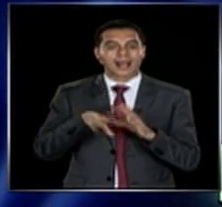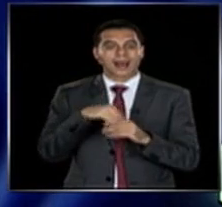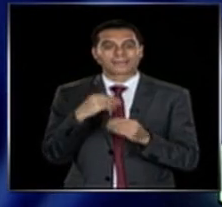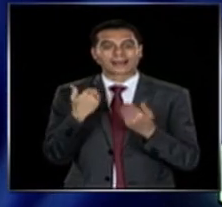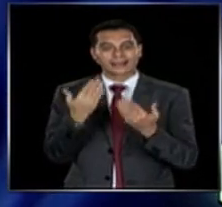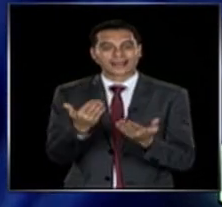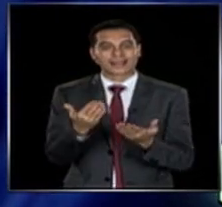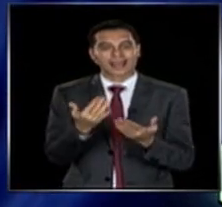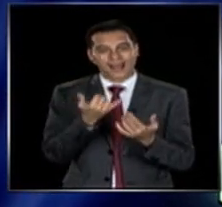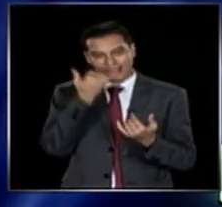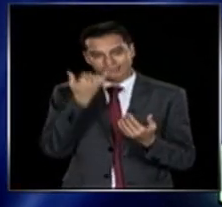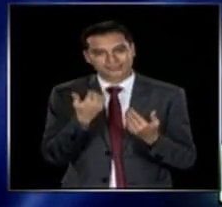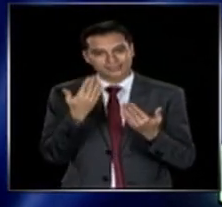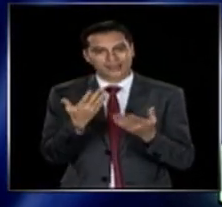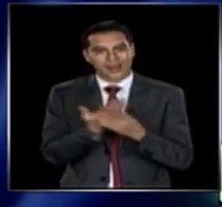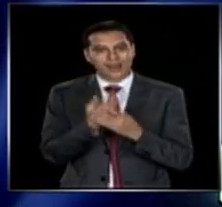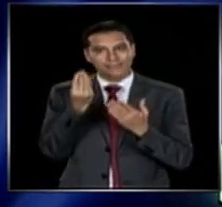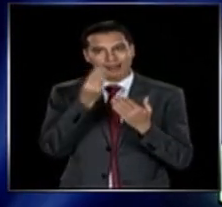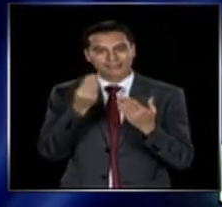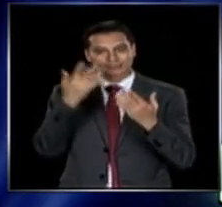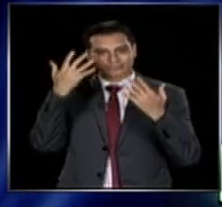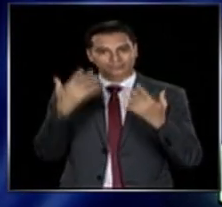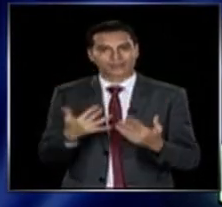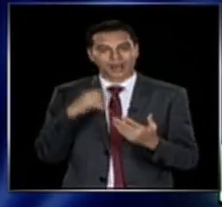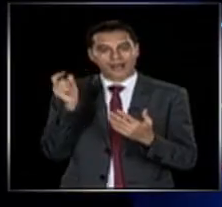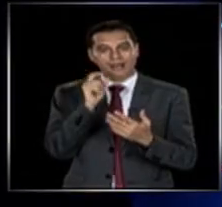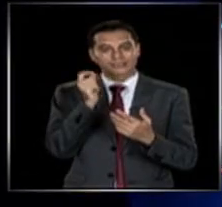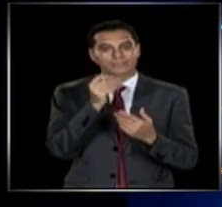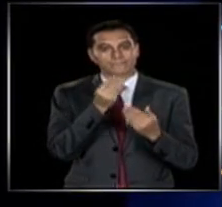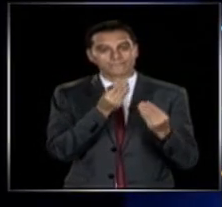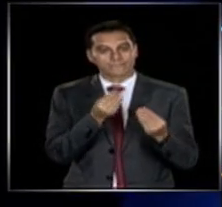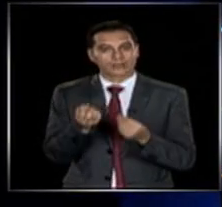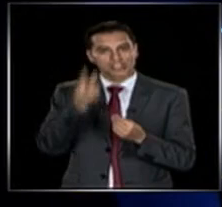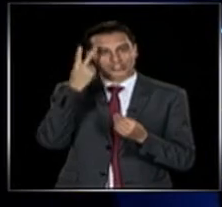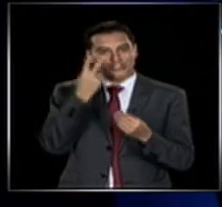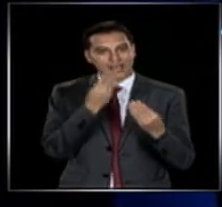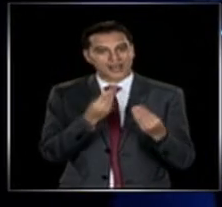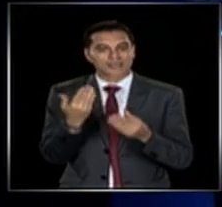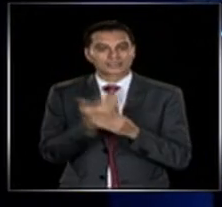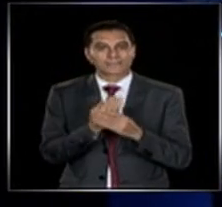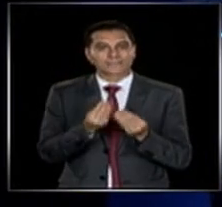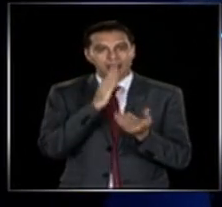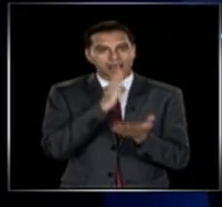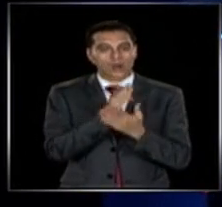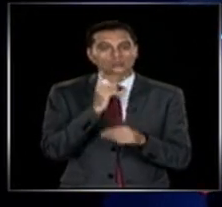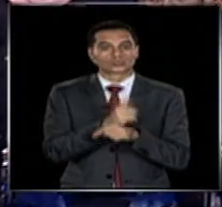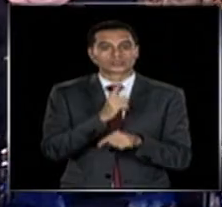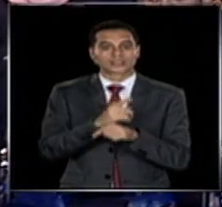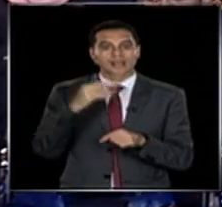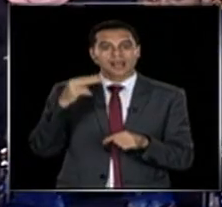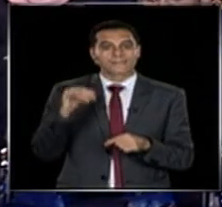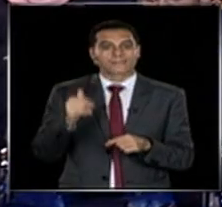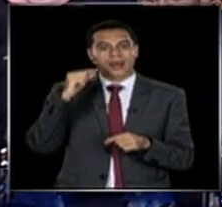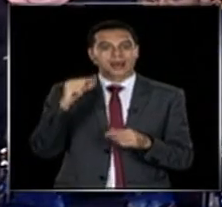أعضاء البرنامج، عبارة عن بورتري أنا كتبت فيه قصيدة، والأستاذ عماد حمدي هو اللي صمم